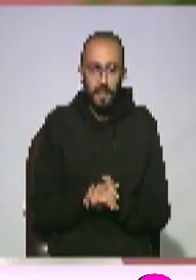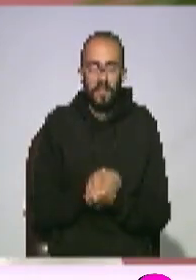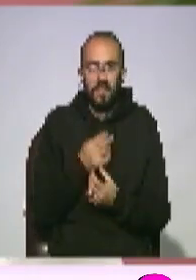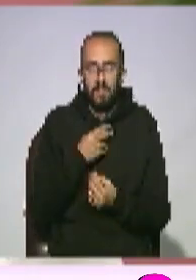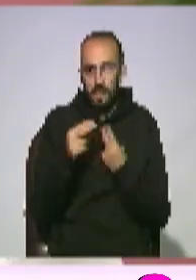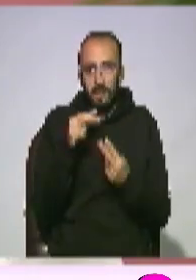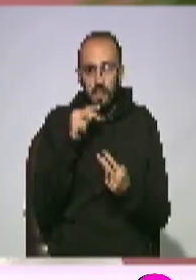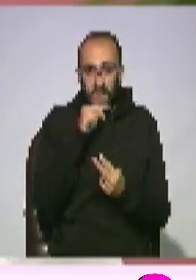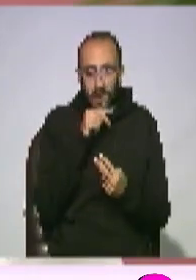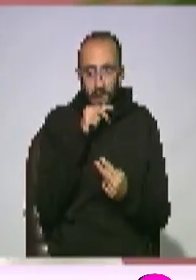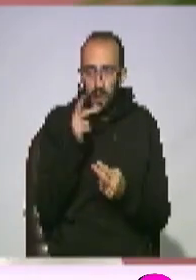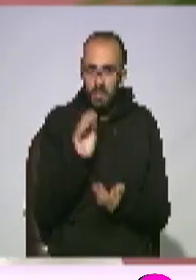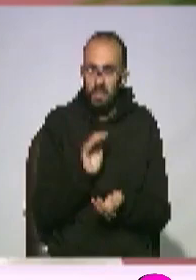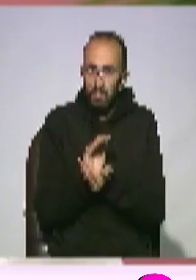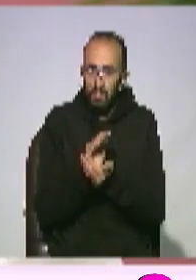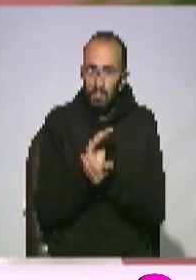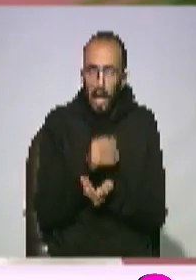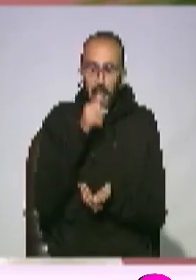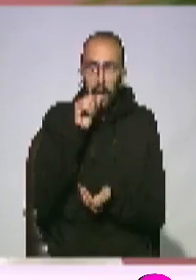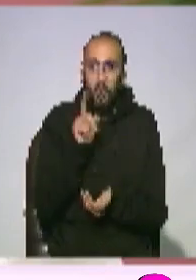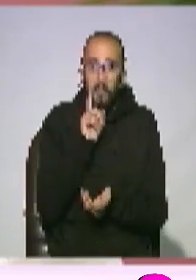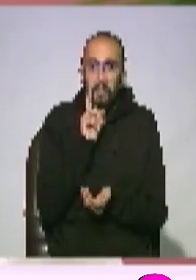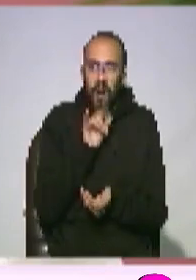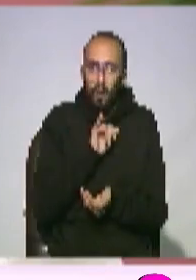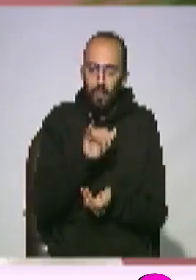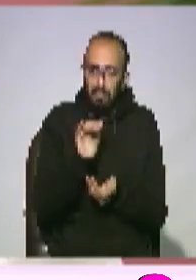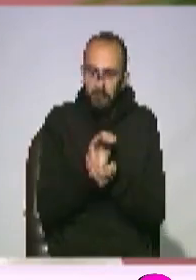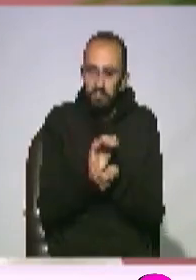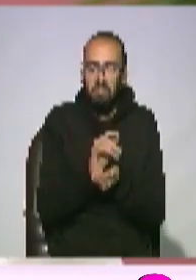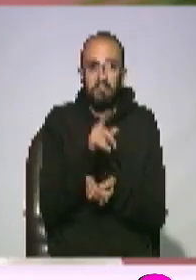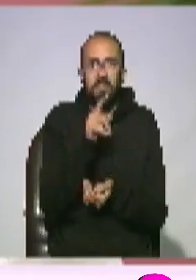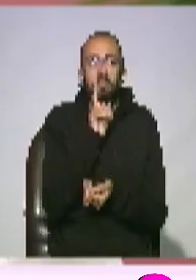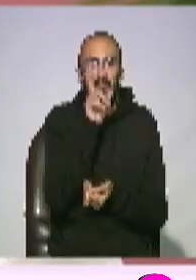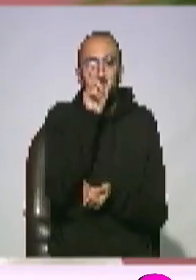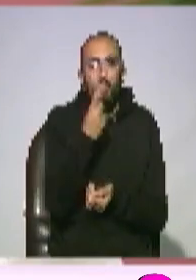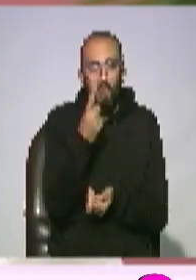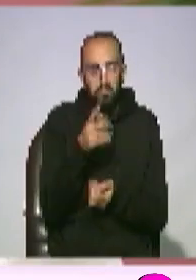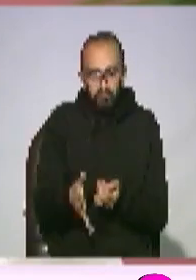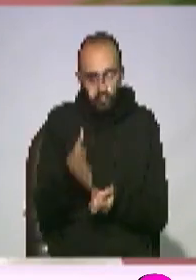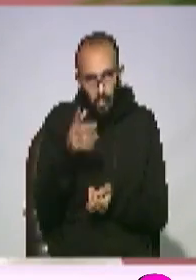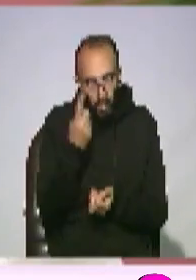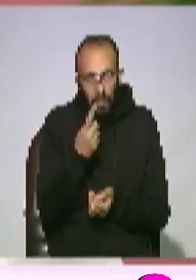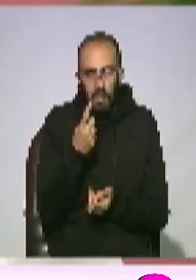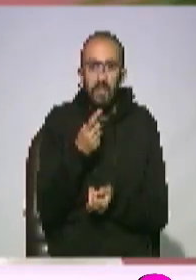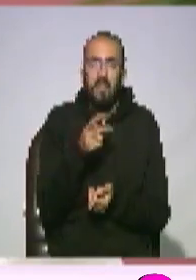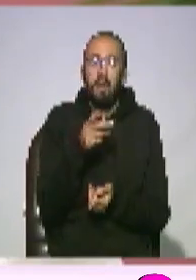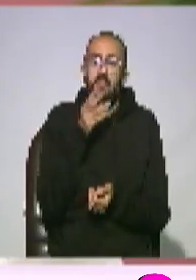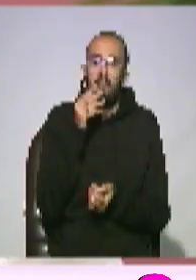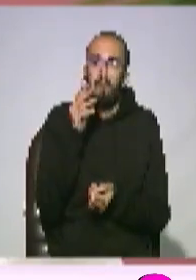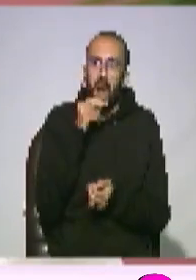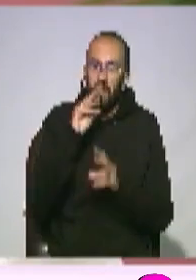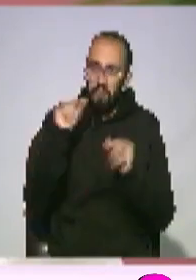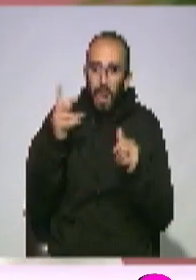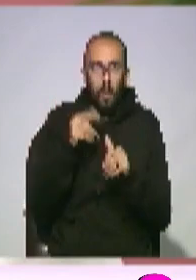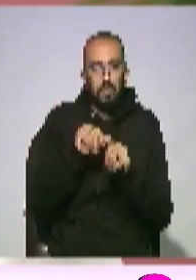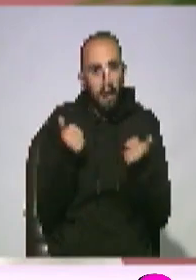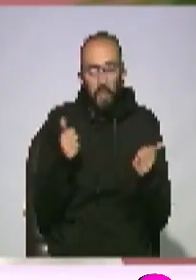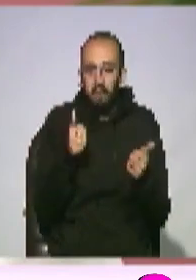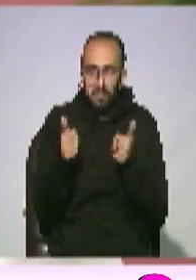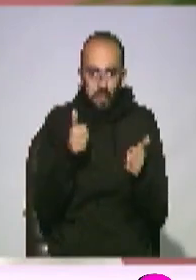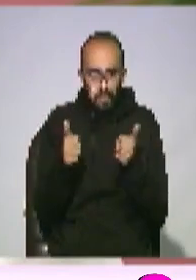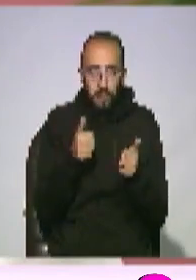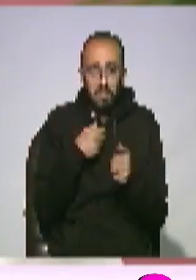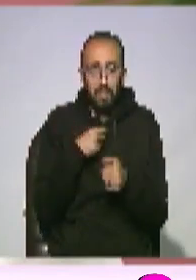في تكريم عيد الام، ان الام دي ربت لوحدها سواء ارمله سواء مطلقه، شفنا الاخت اللي